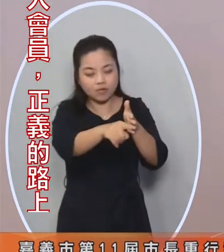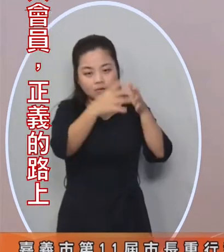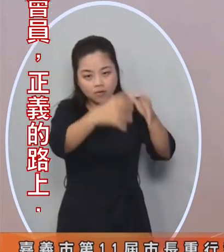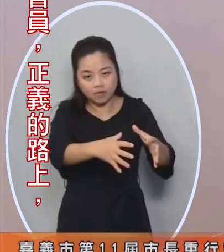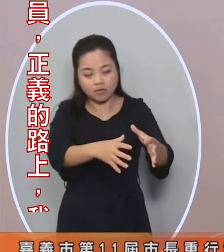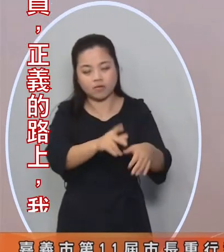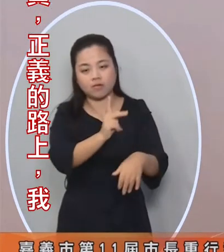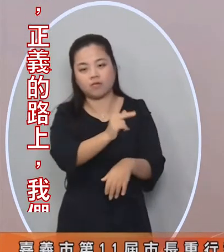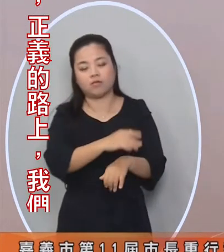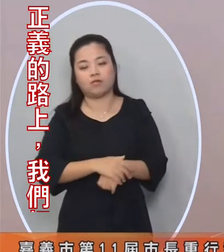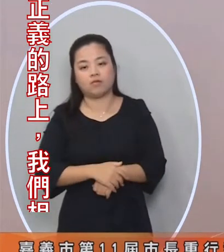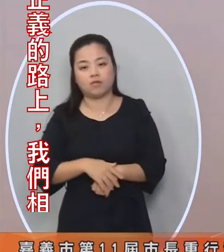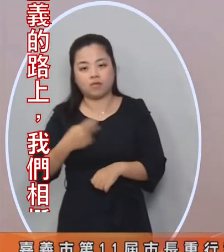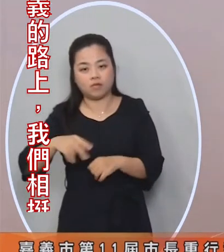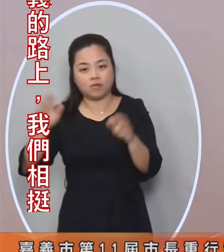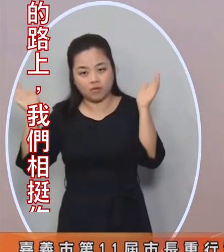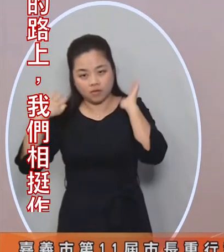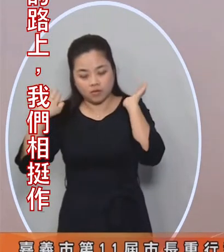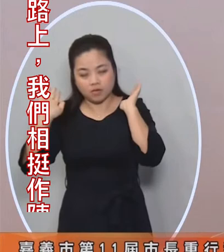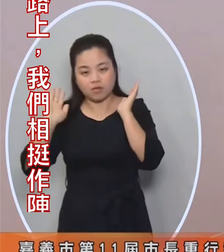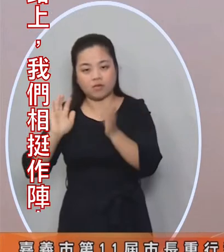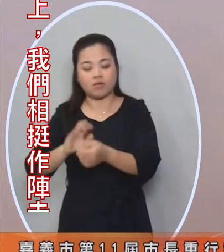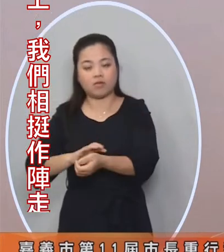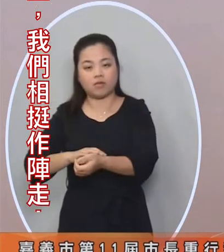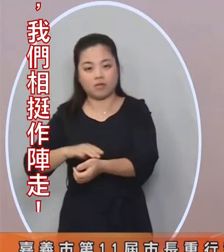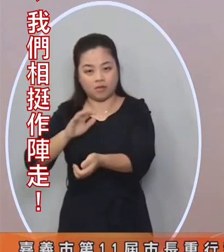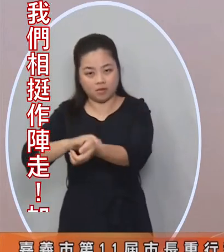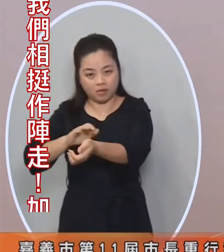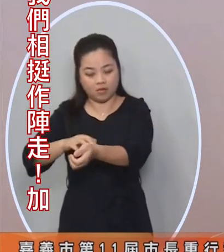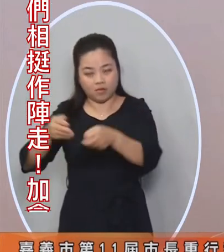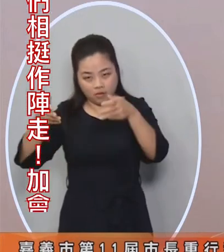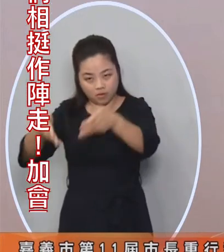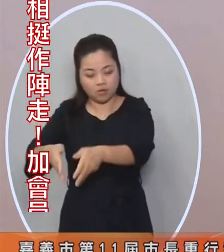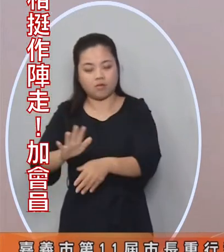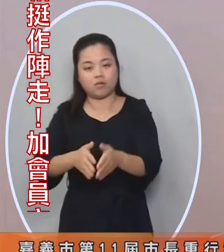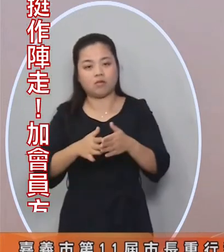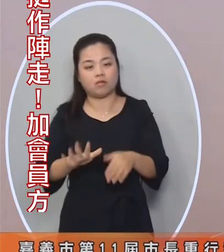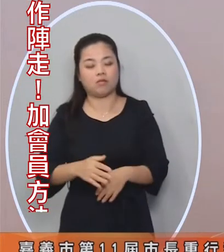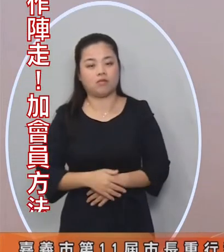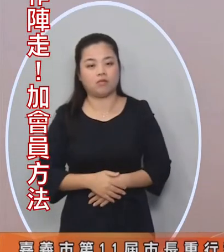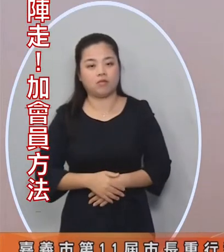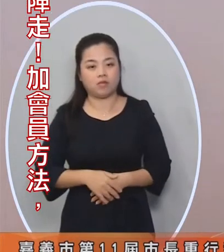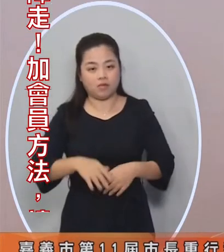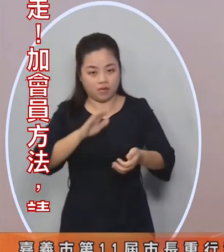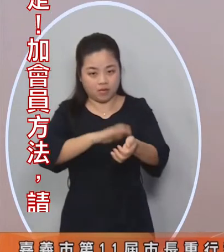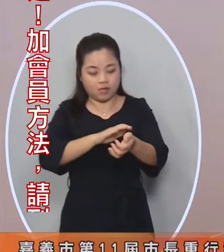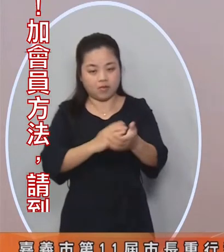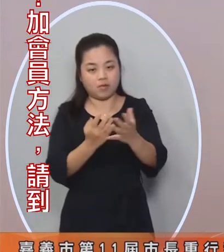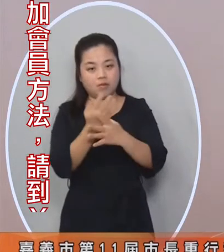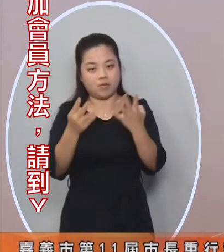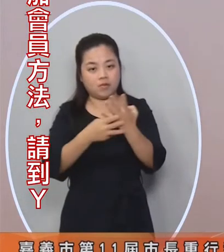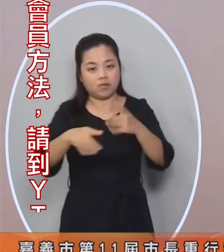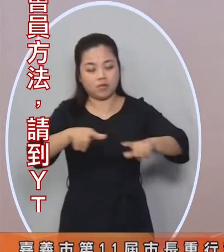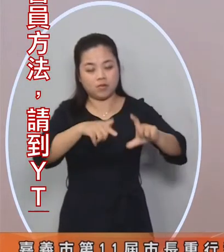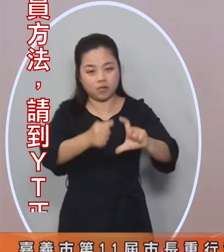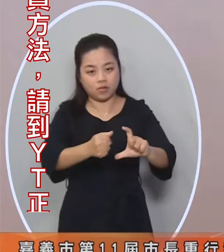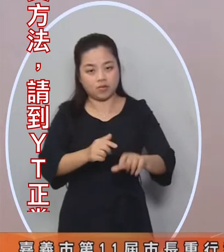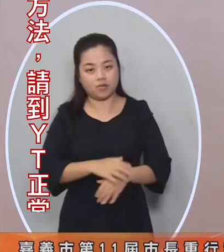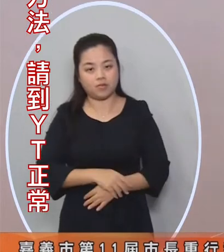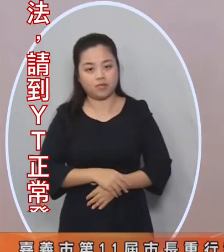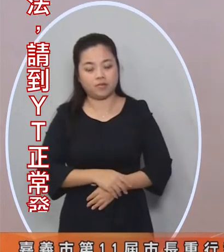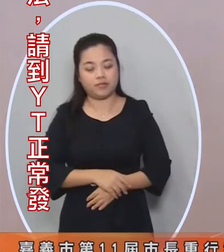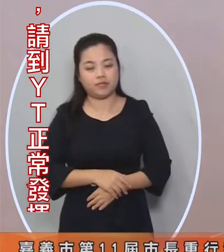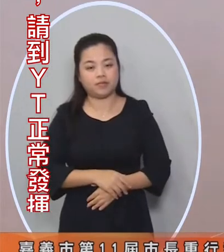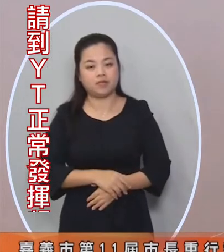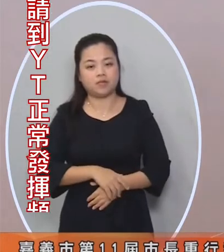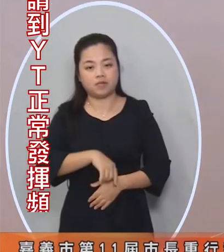以这个西区大发展里面我们更要有医疗产业园区。而这一个我们目前为止在我